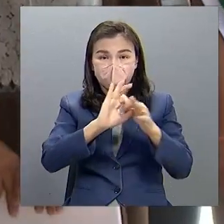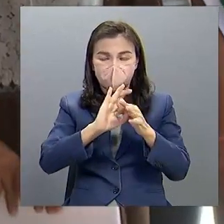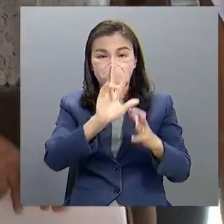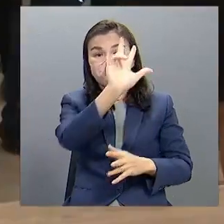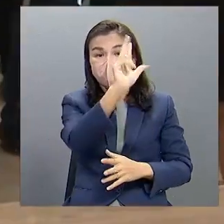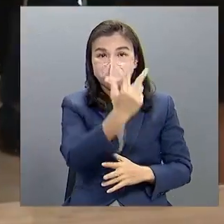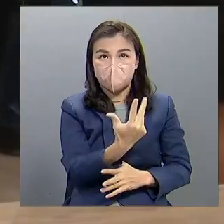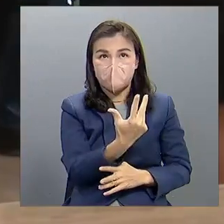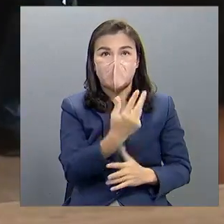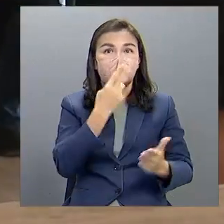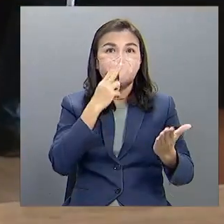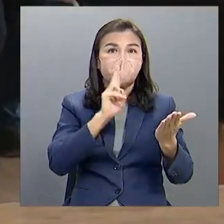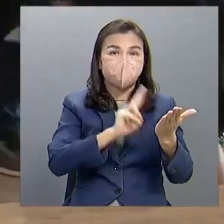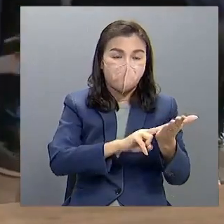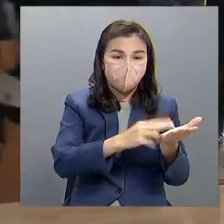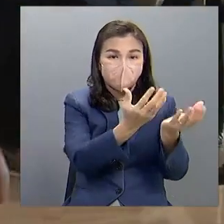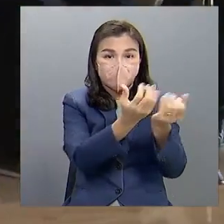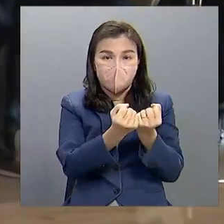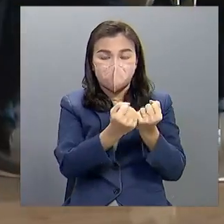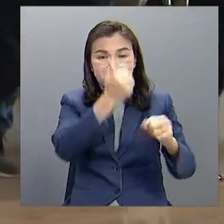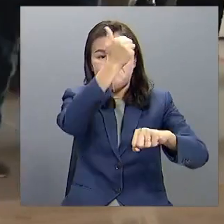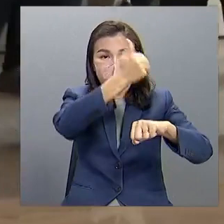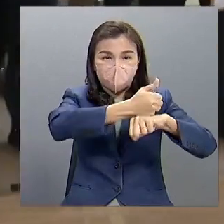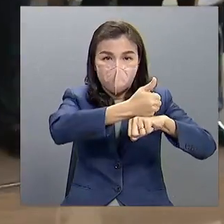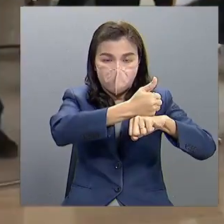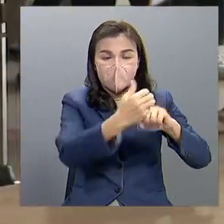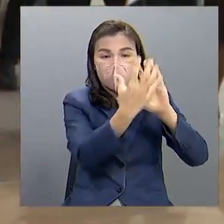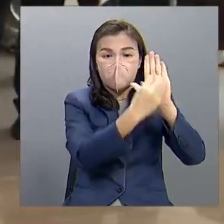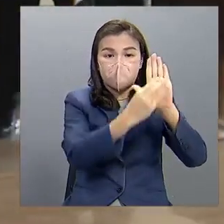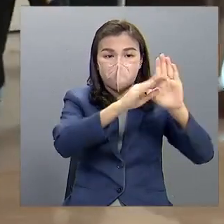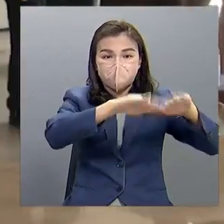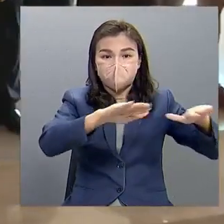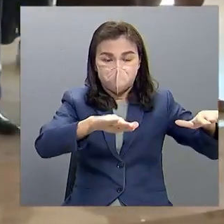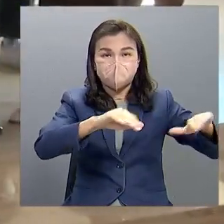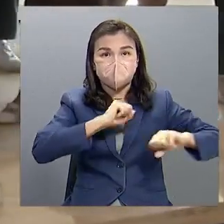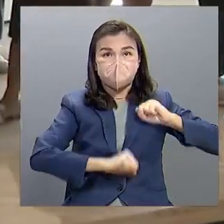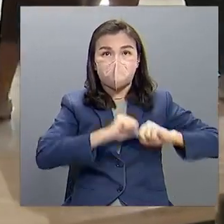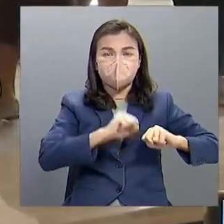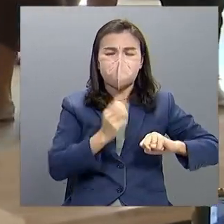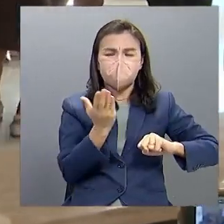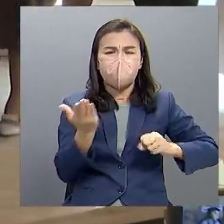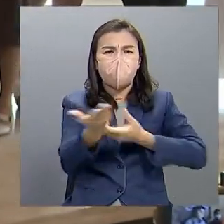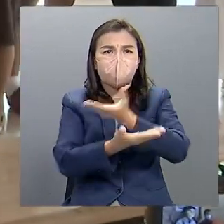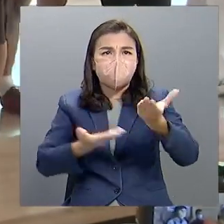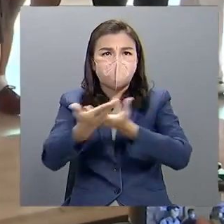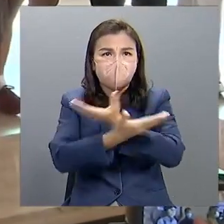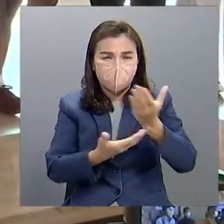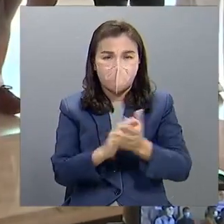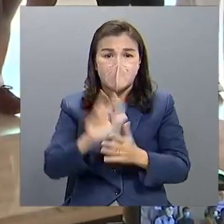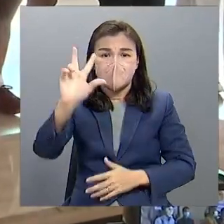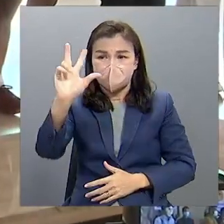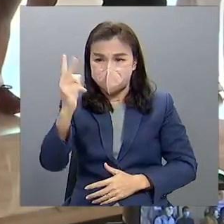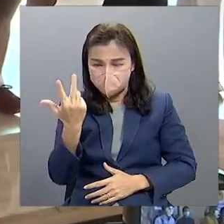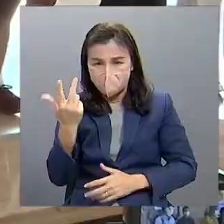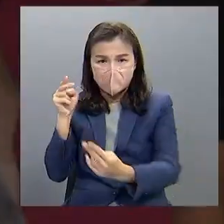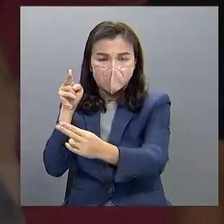ณนครนะคะผอ.ศูนย์ฝึกและอบรมเด็กและเยาวชนค่ะที่ขอให้พิจารณาตรากฎหมายให้เน้นใช้กัญชาเพื่อการแพทย์ค่ะไม่เปิดใช้